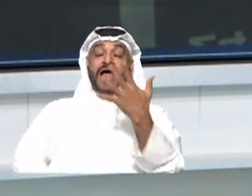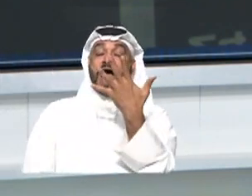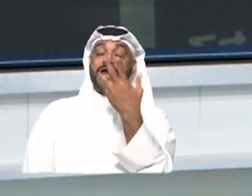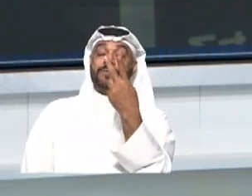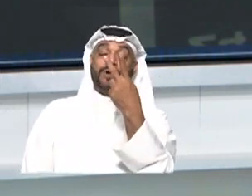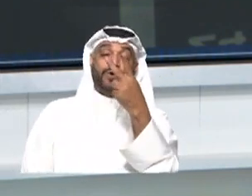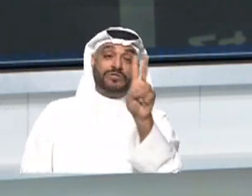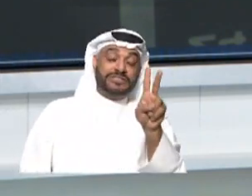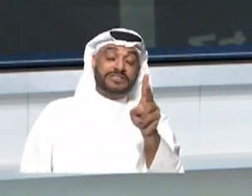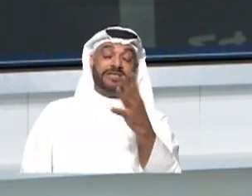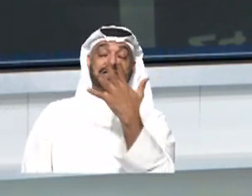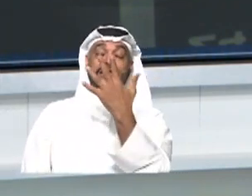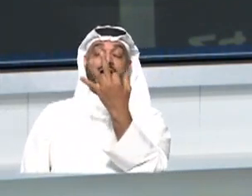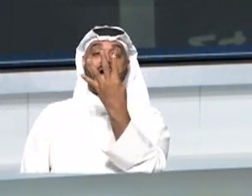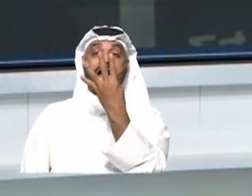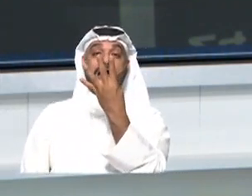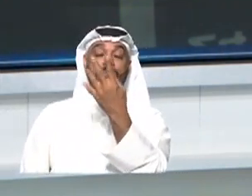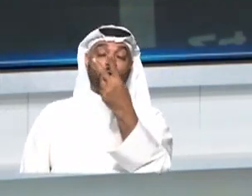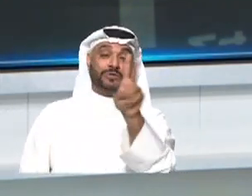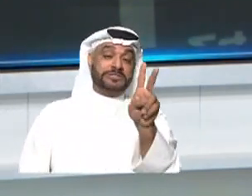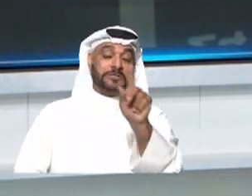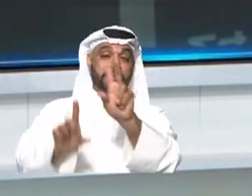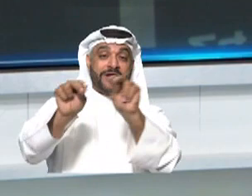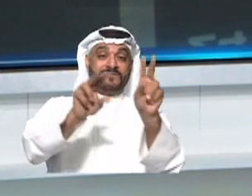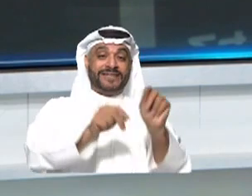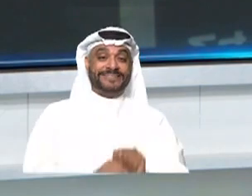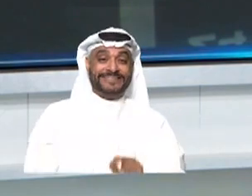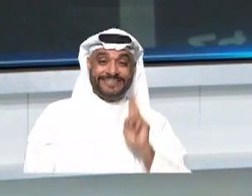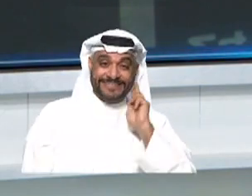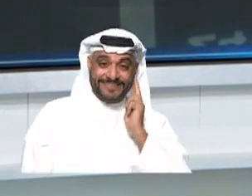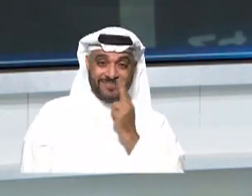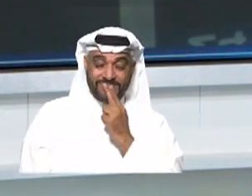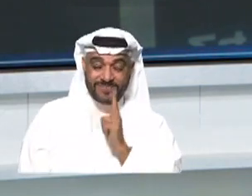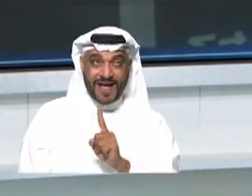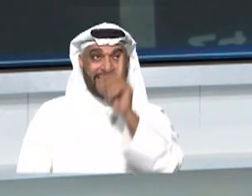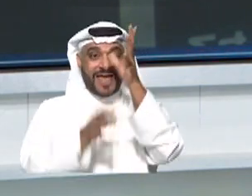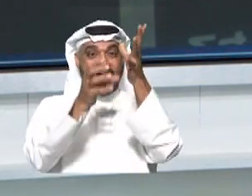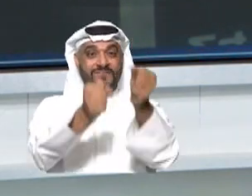24 إلى 25 درجة مئوية. أعزائي المشاهدين إلى